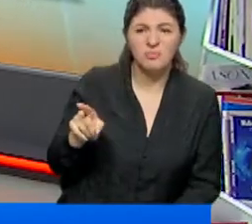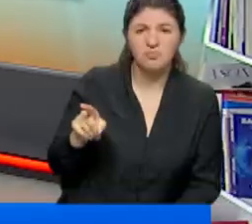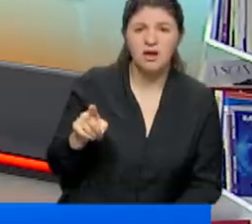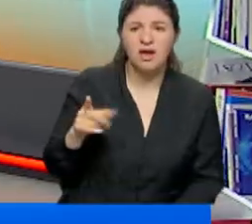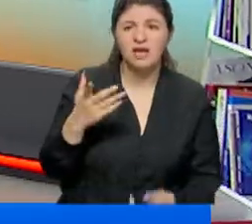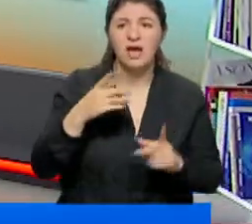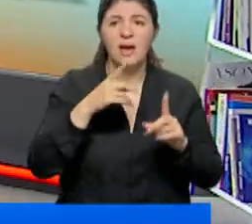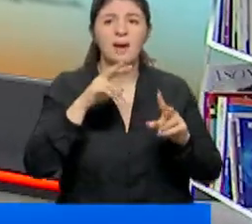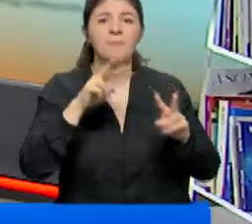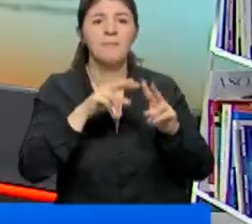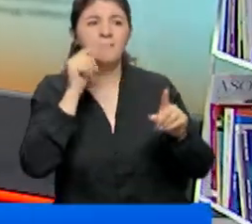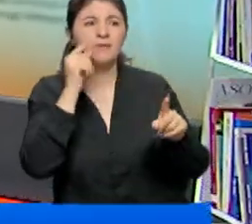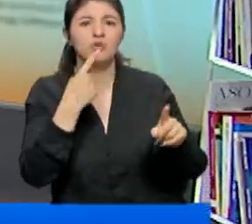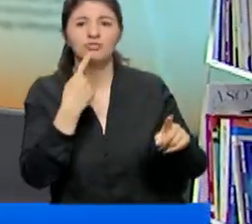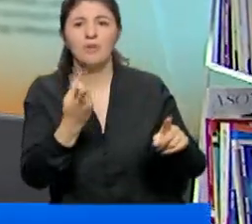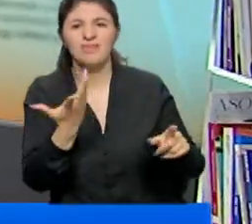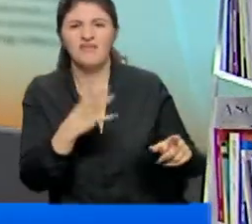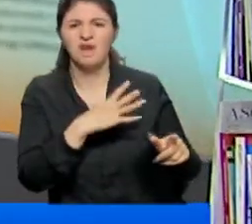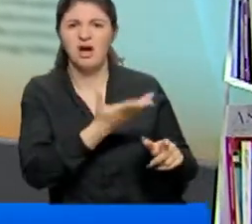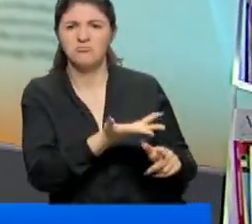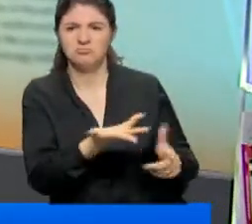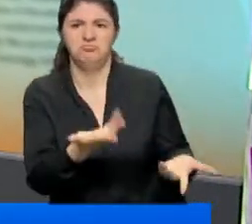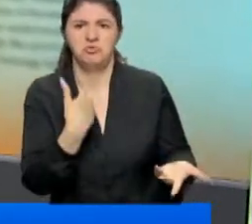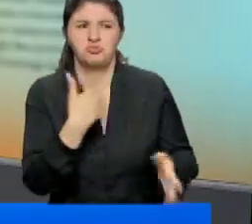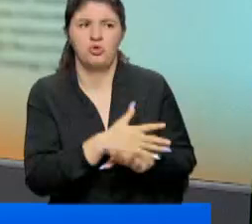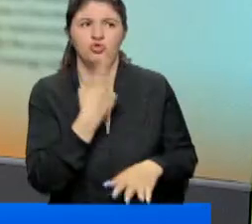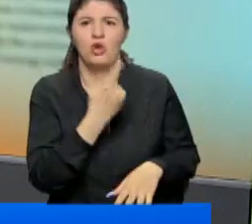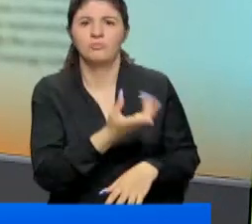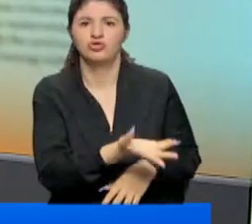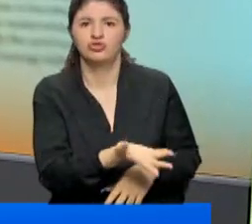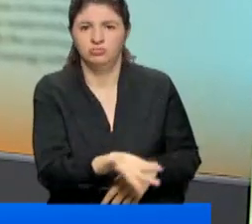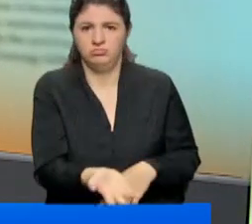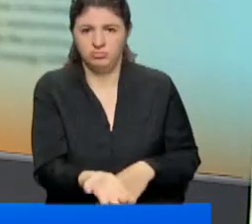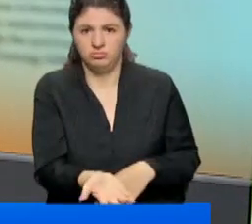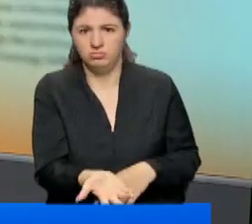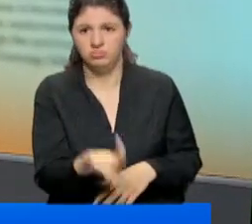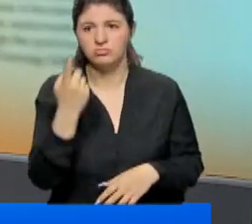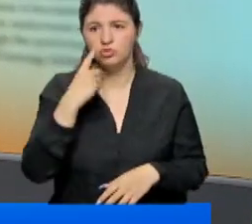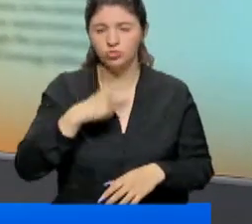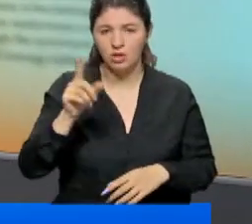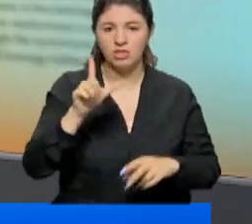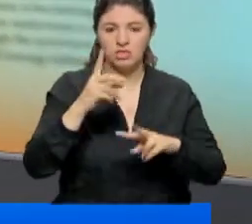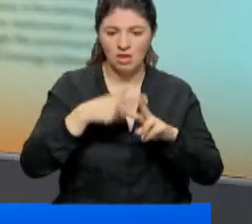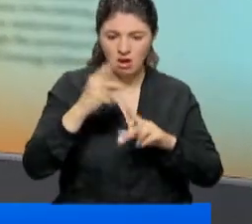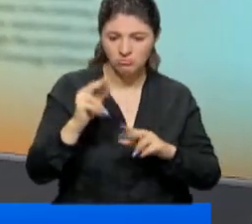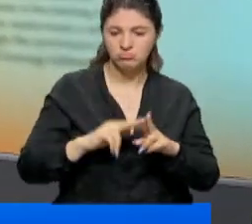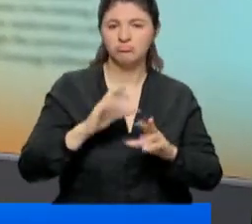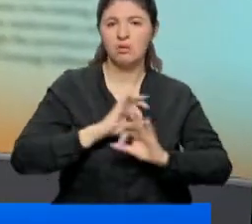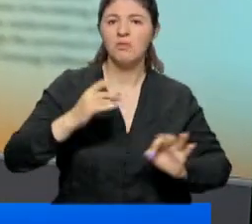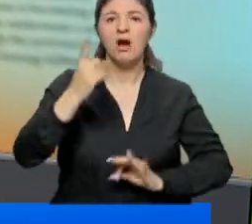Mehmet Uçum Bu sözlerine ne var sen beni Doğru söylemiş Yok cuma Diyet ve ettik